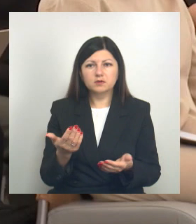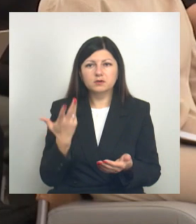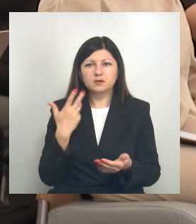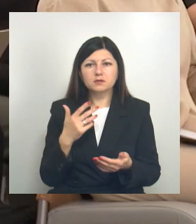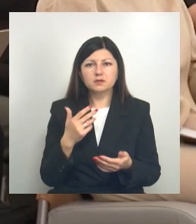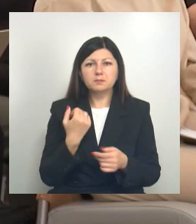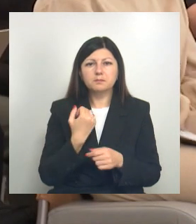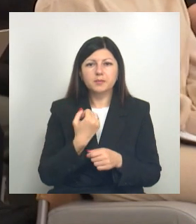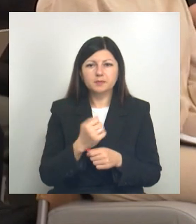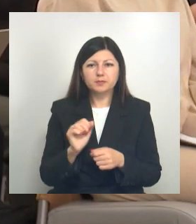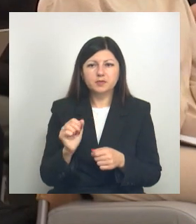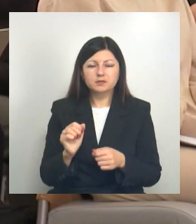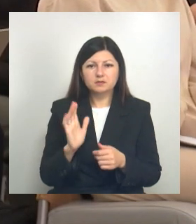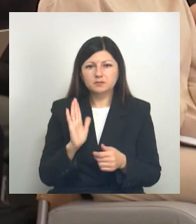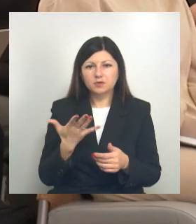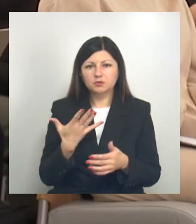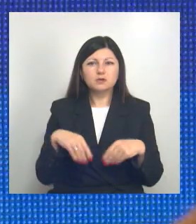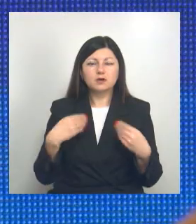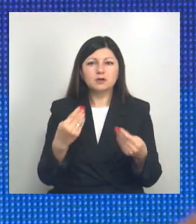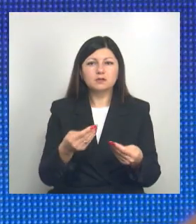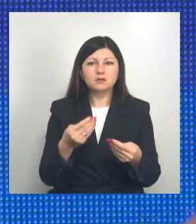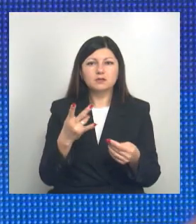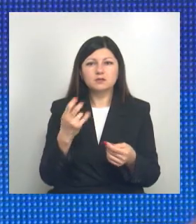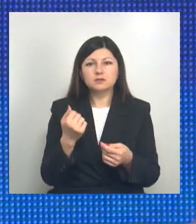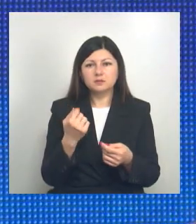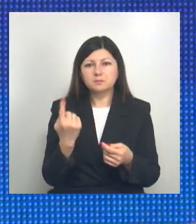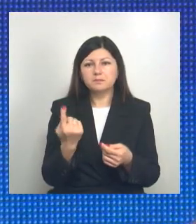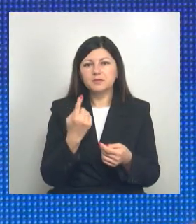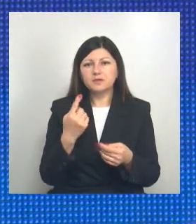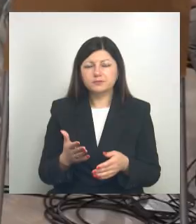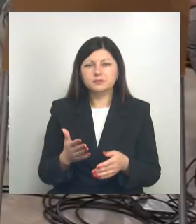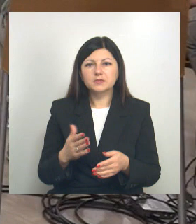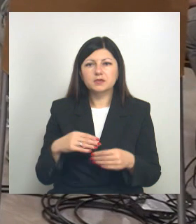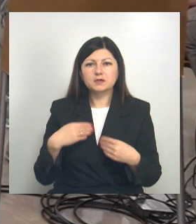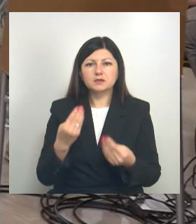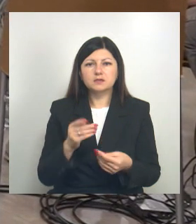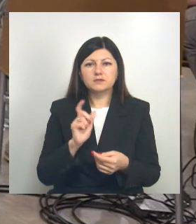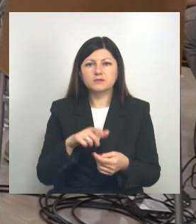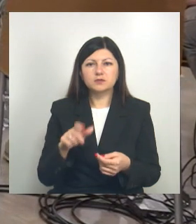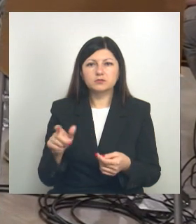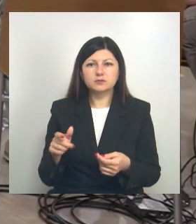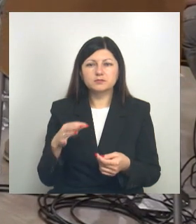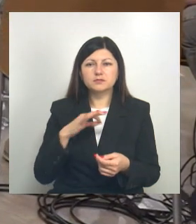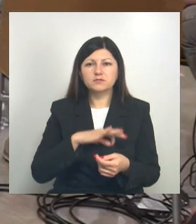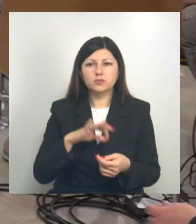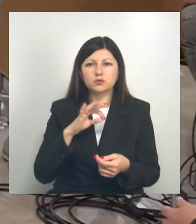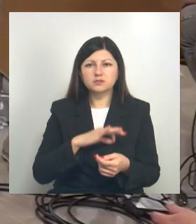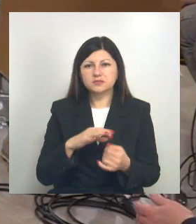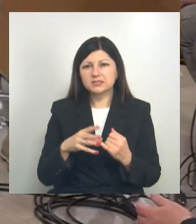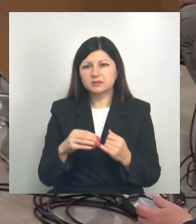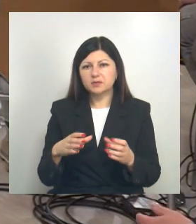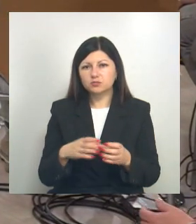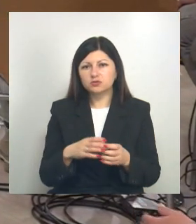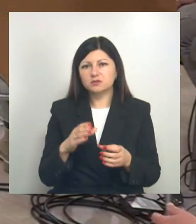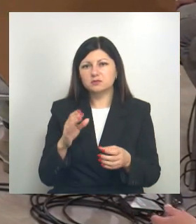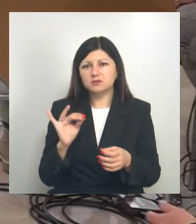на первом этапе пользования. Когда победа придет, которую мы все так ждем, отдав людям в пользование земельные участки и